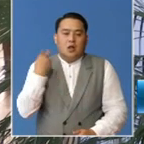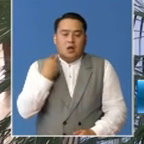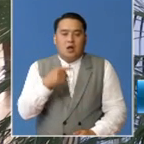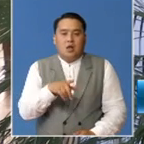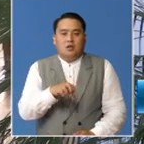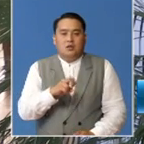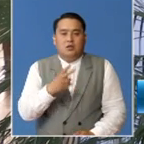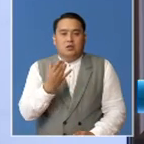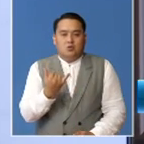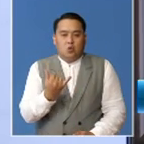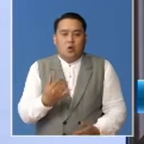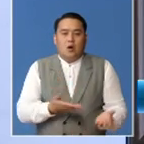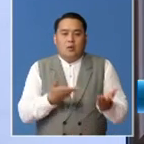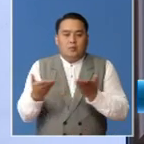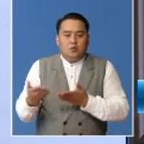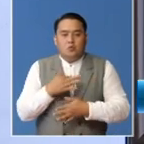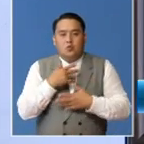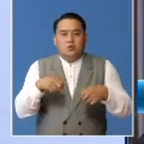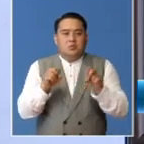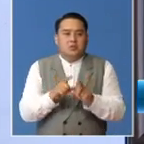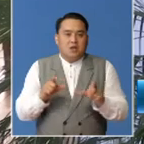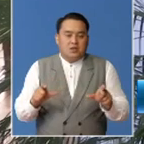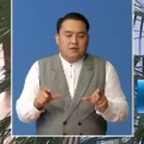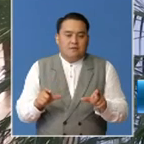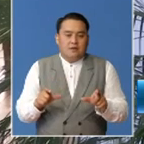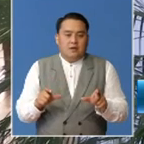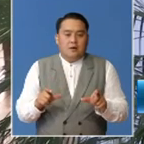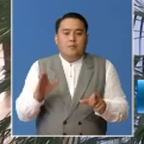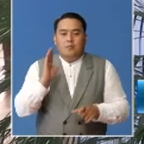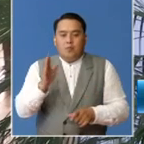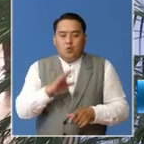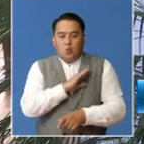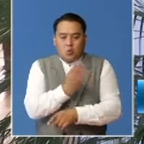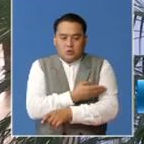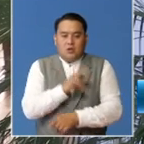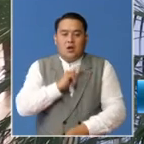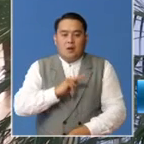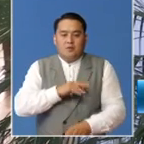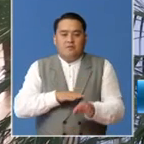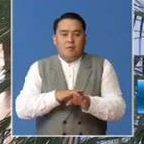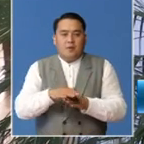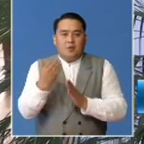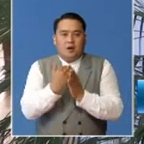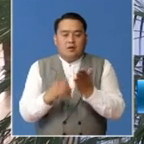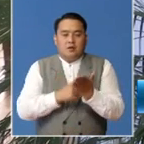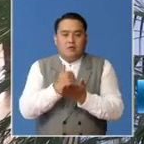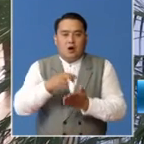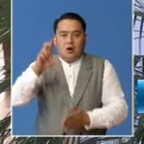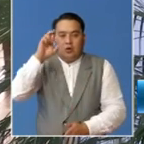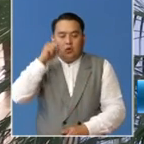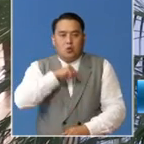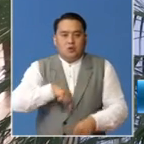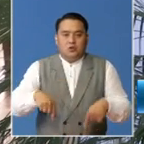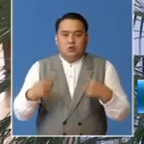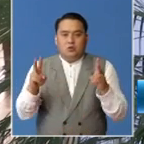алфавиту. Для обсуждения будут приглашены множество экспертов и специалистов. Также мы будем усиленно работать в реализации программы главы государства